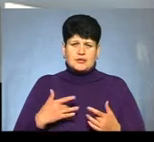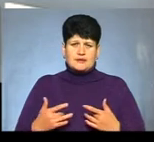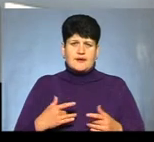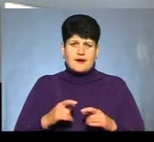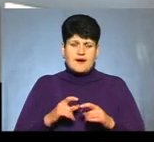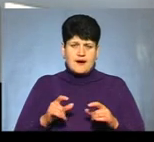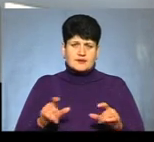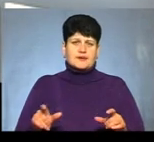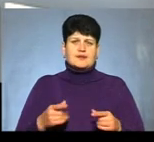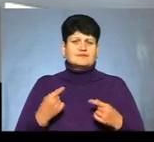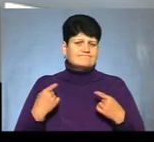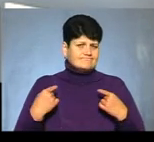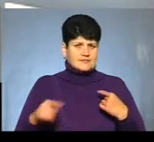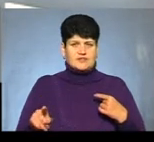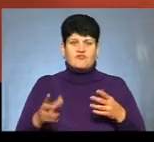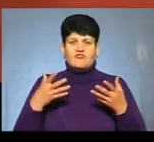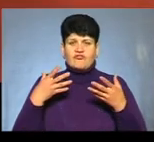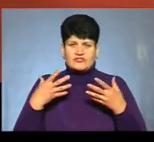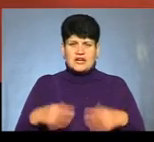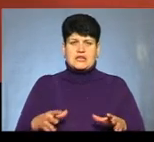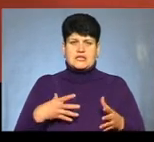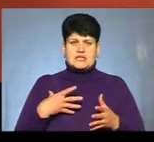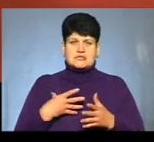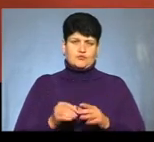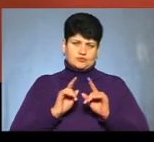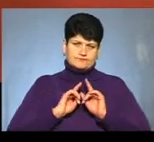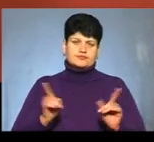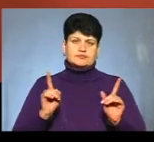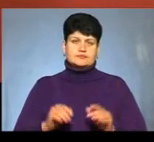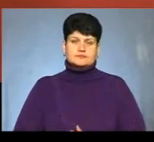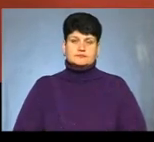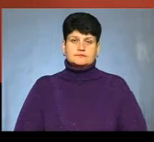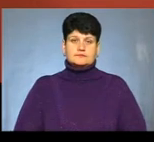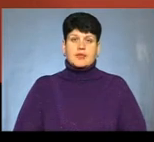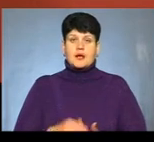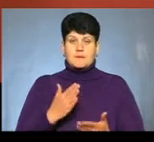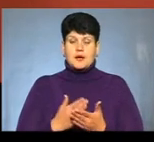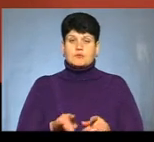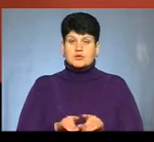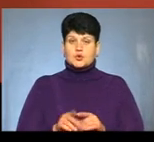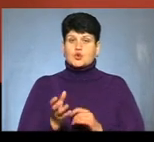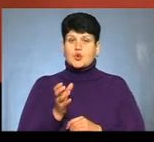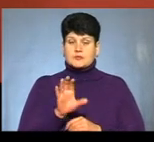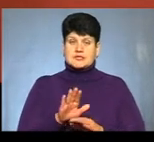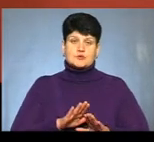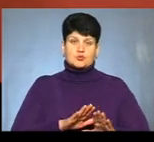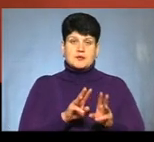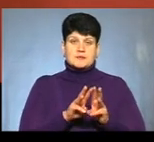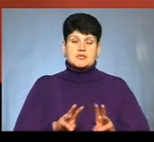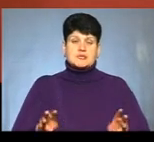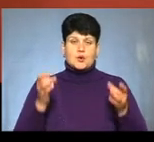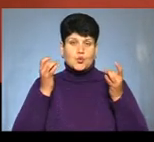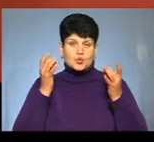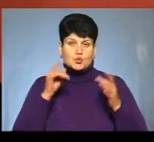театр, але це буде зовсім інший театр. Він втратить свою таку неординарність. Маємо також коментар